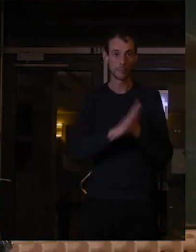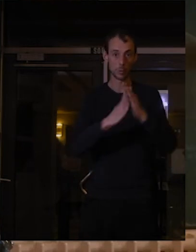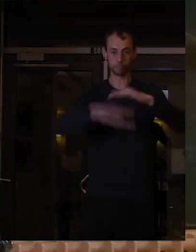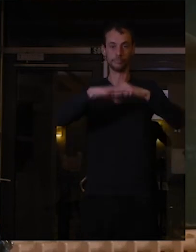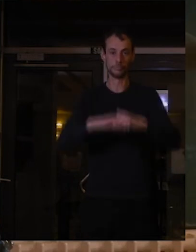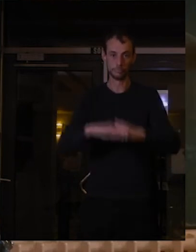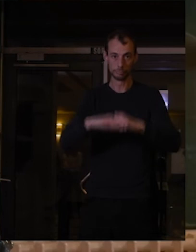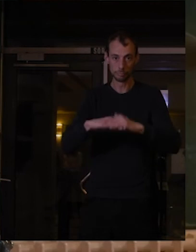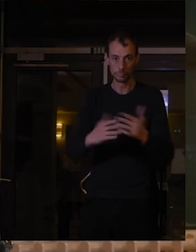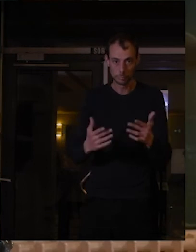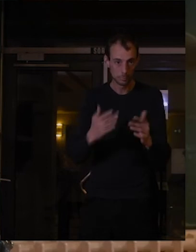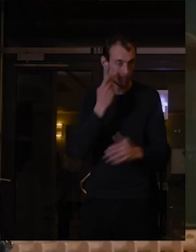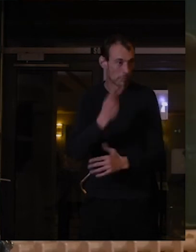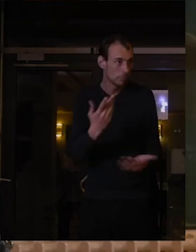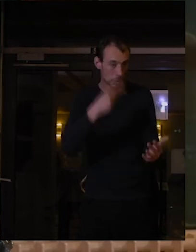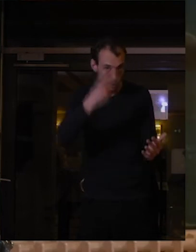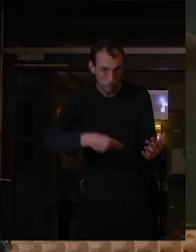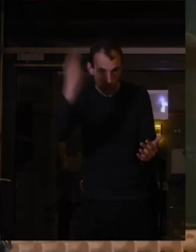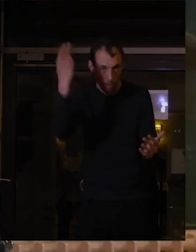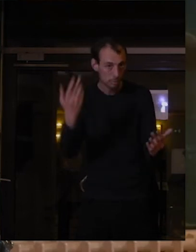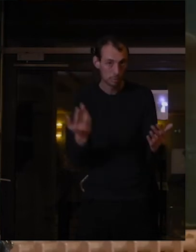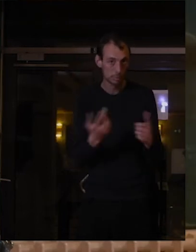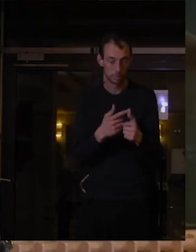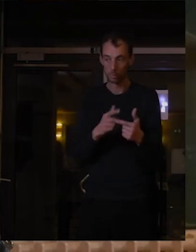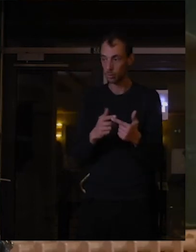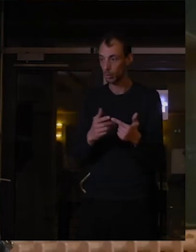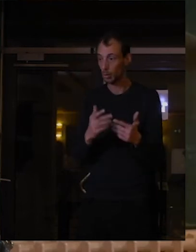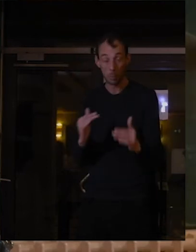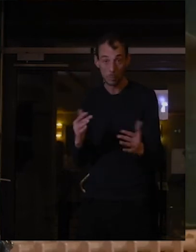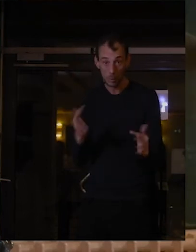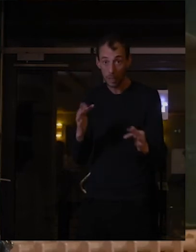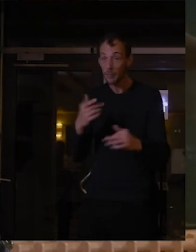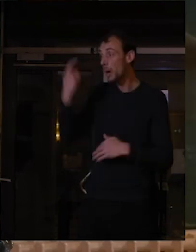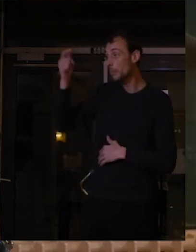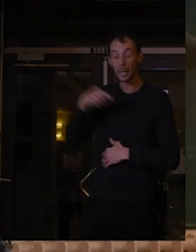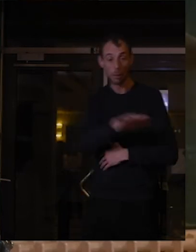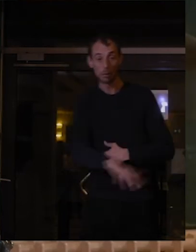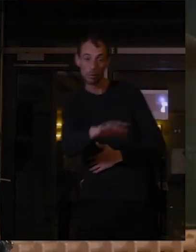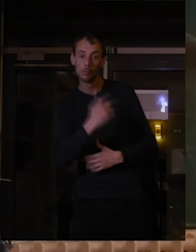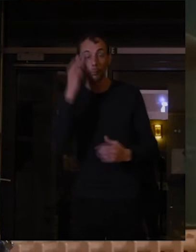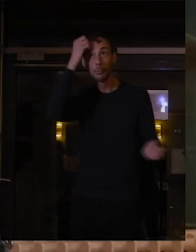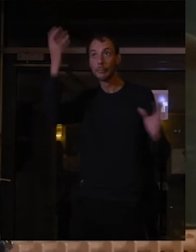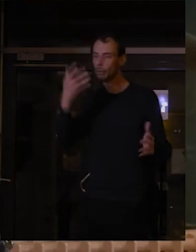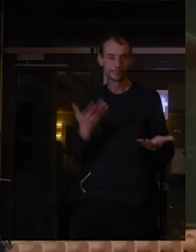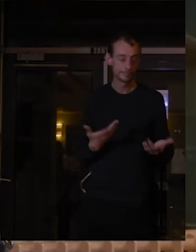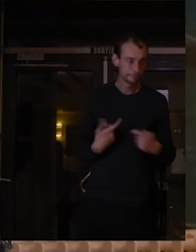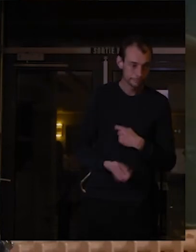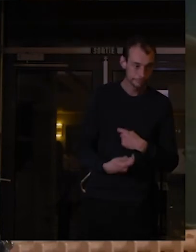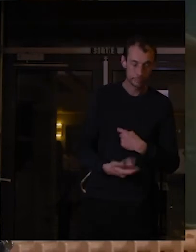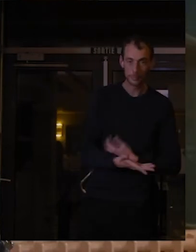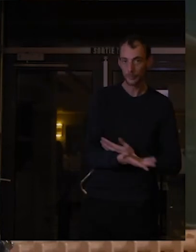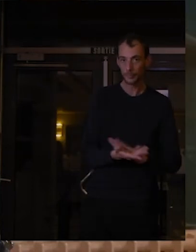représentation en tant que justement président, on le voit. Mais nous sommes attachés quand même à nous battre pour qu'il